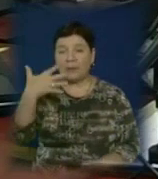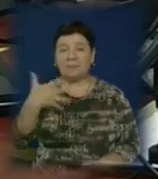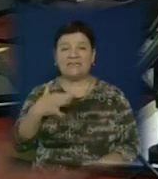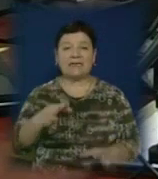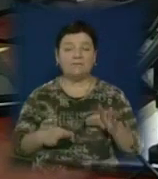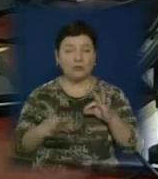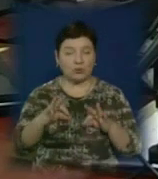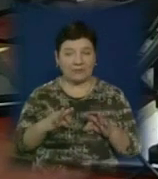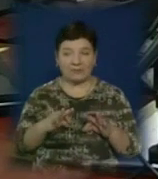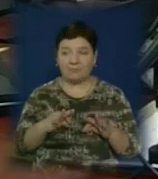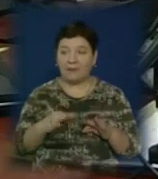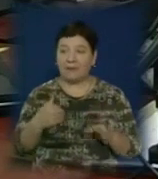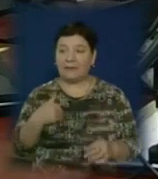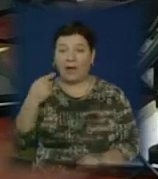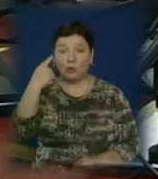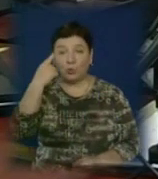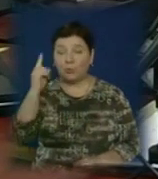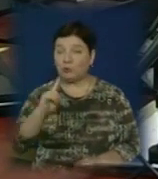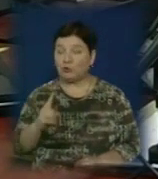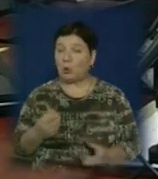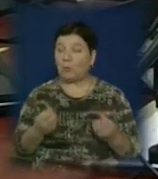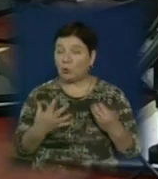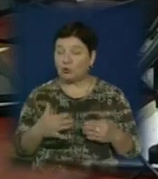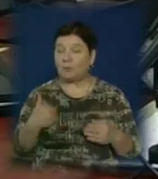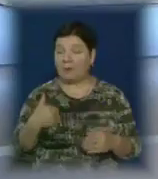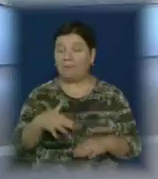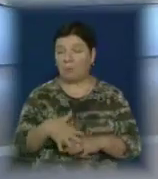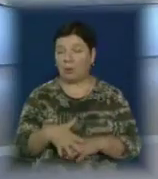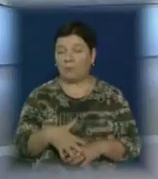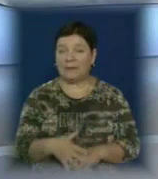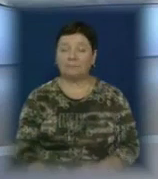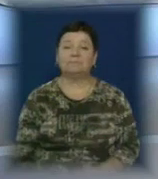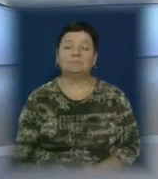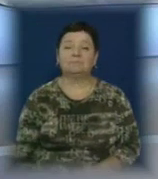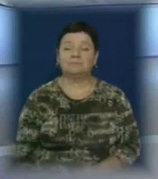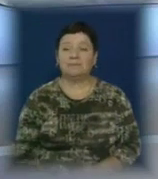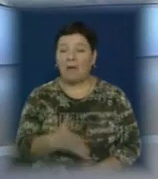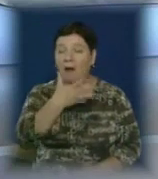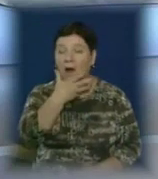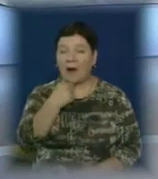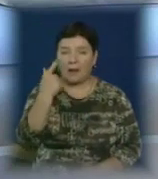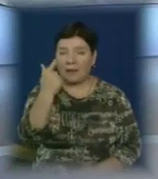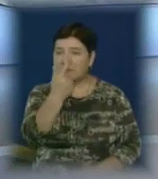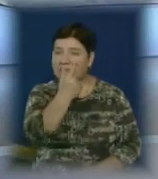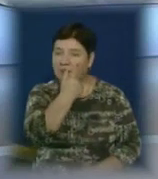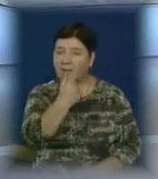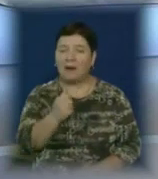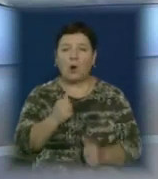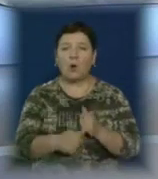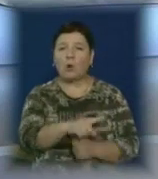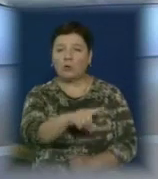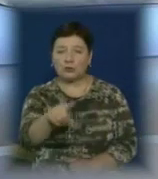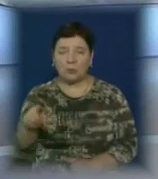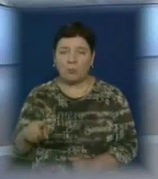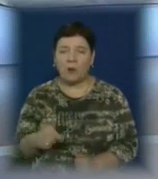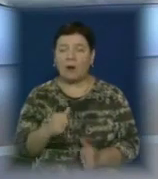50% мінімум. Ударів, я думаю, що просто це вже можна порахувати. Гарний зір кожному. Кожен третій студент у